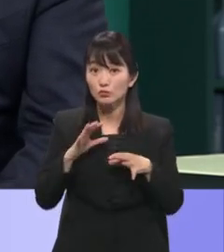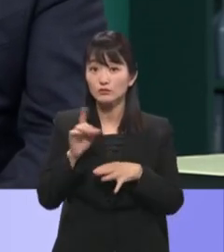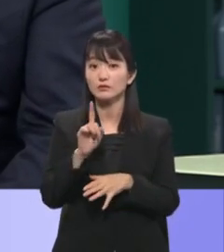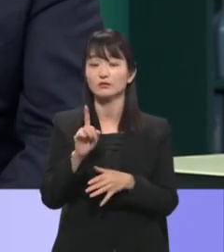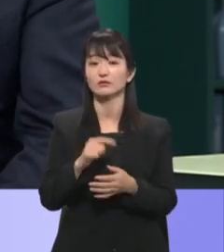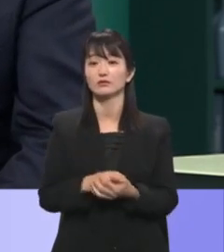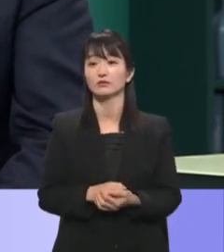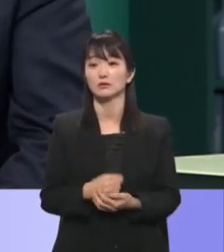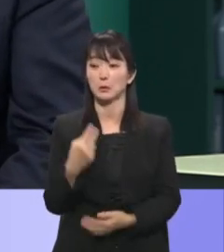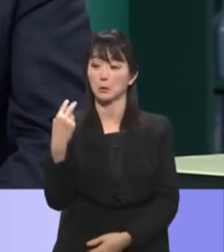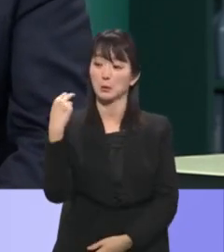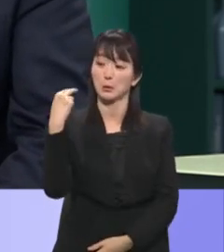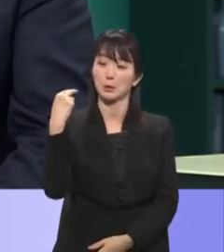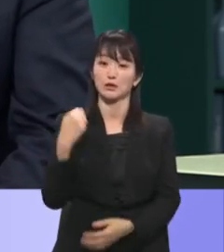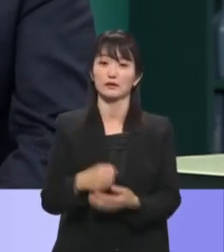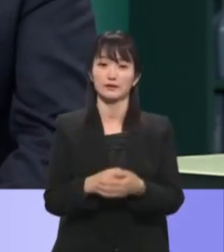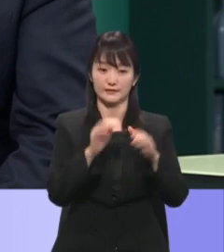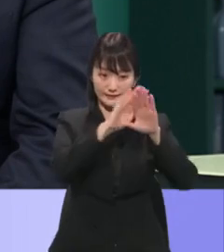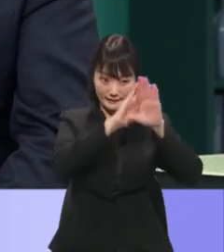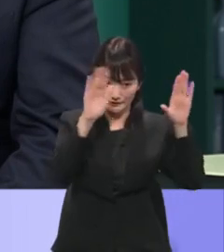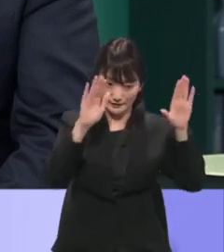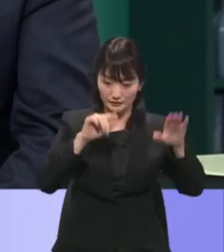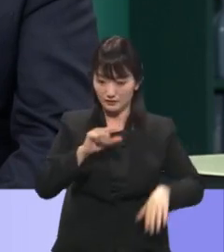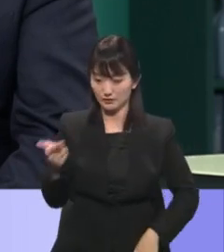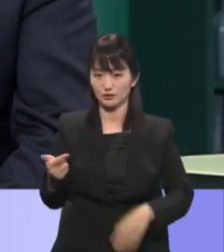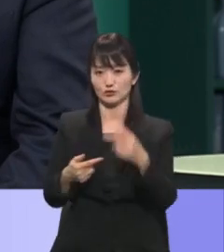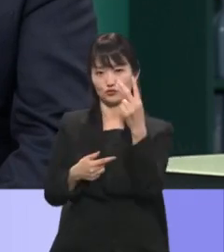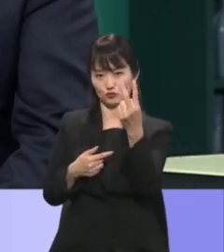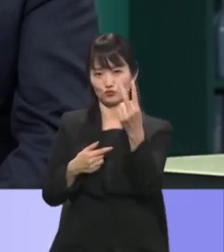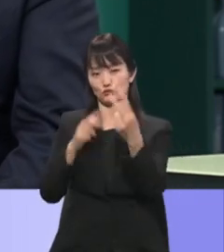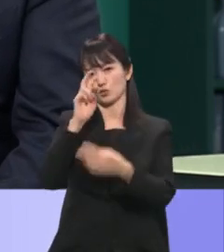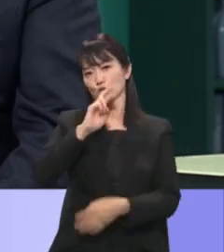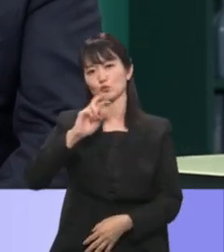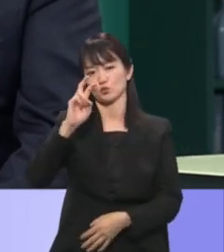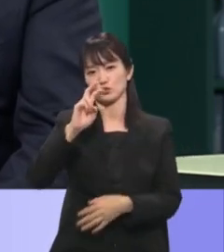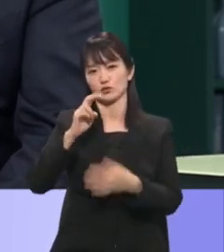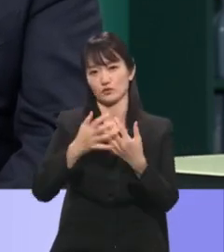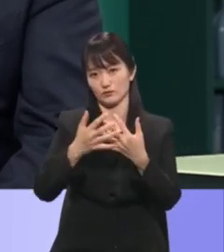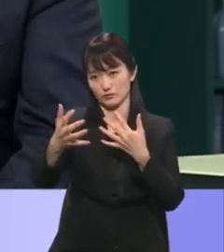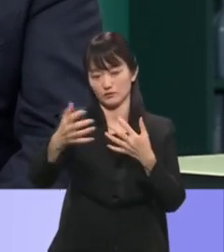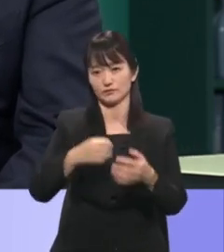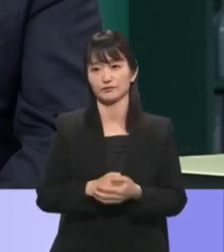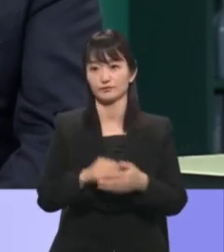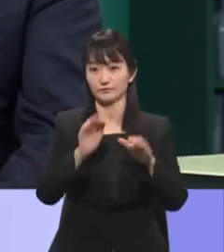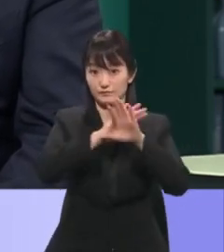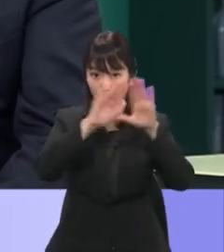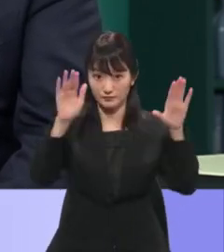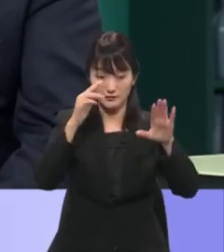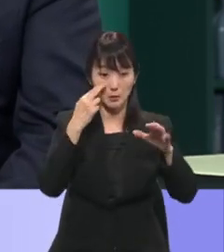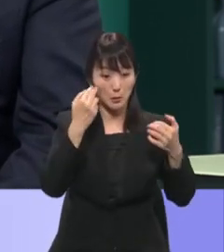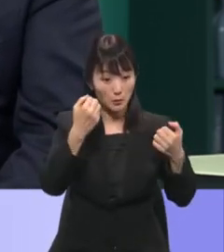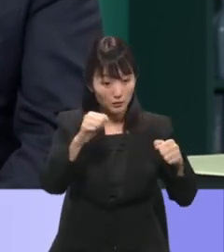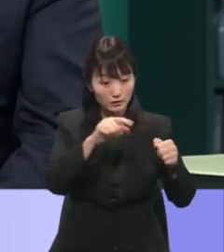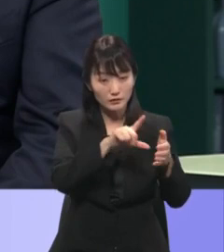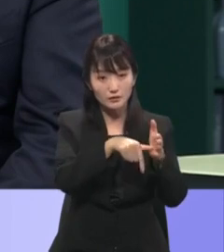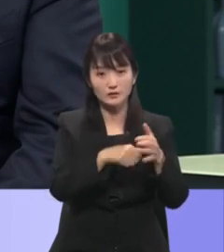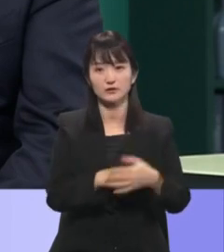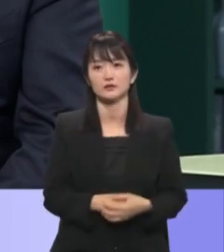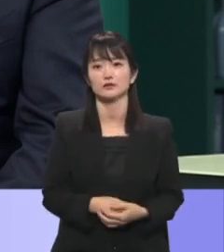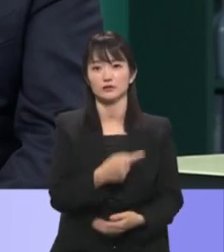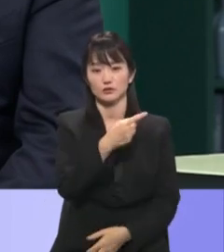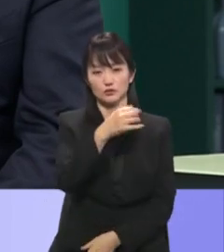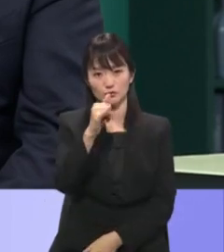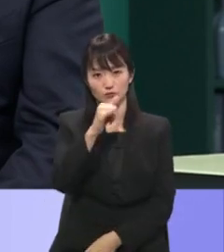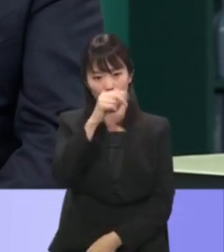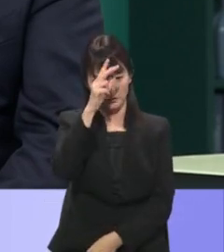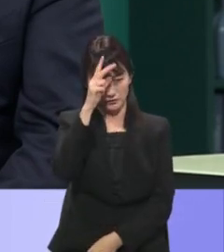예. 이틀 전에 낮이랑 저녁에 딱 두 번 공연하셨는데 예. 그런데 낮 공연 때 예. 소방관, 경찰,